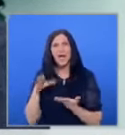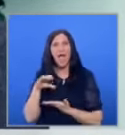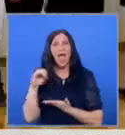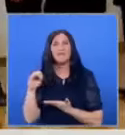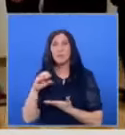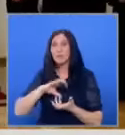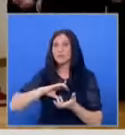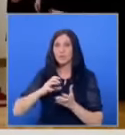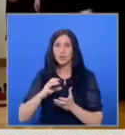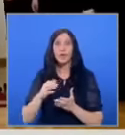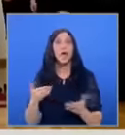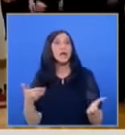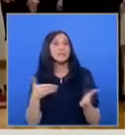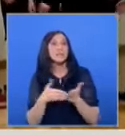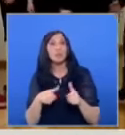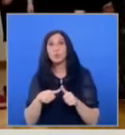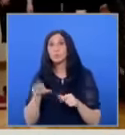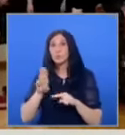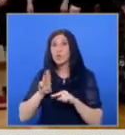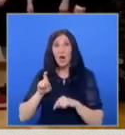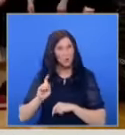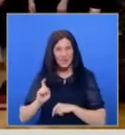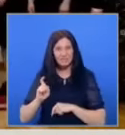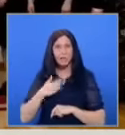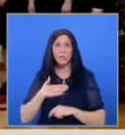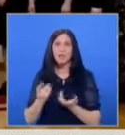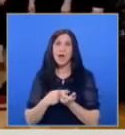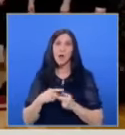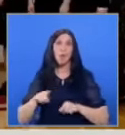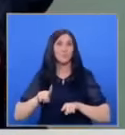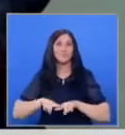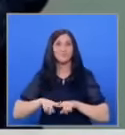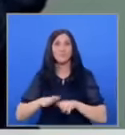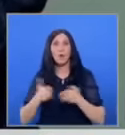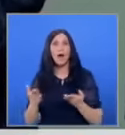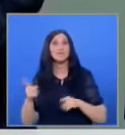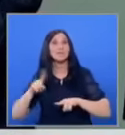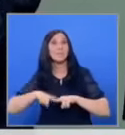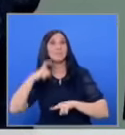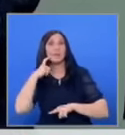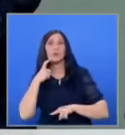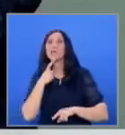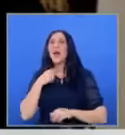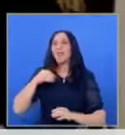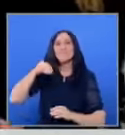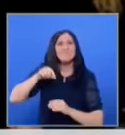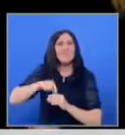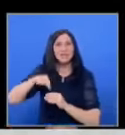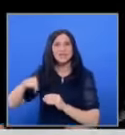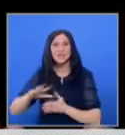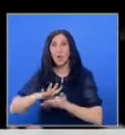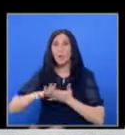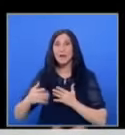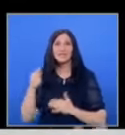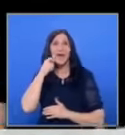европейска политика. Срещу Любчо Георгиевски се водят няколко дела в съда в Битоля за насаждане на омраза, етническа нетърпимост и расизъм заради името на